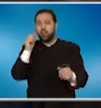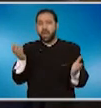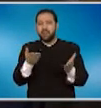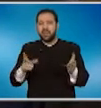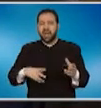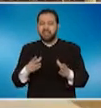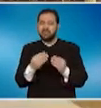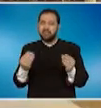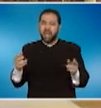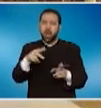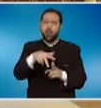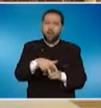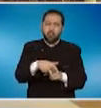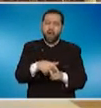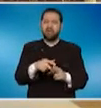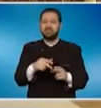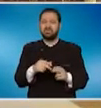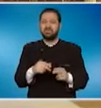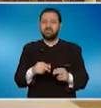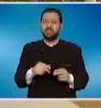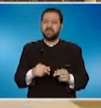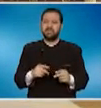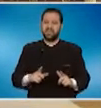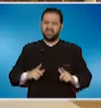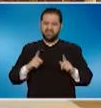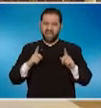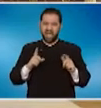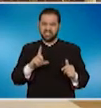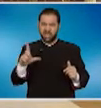foarte preocupați de anumite culoare ale vieții lor și care